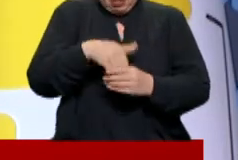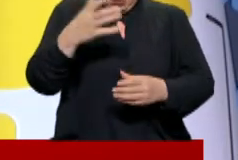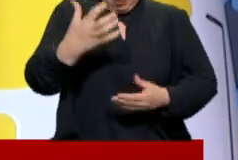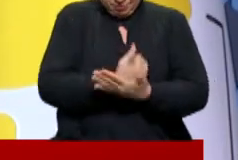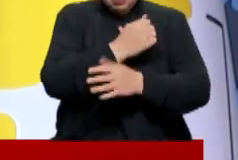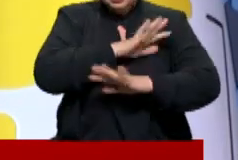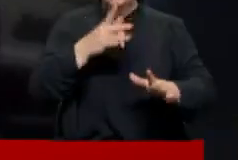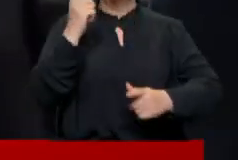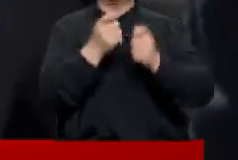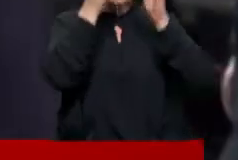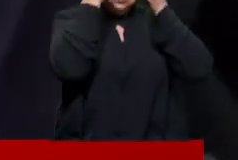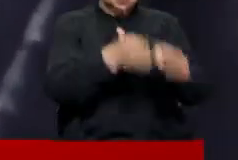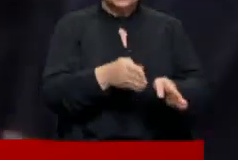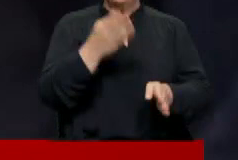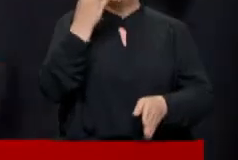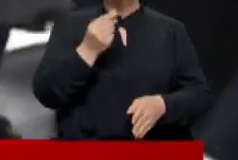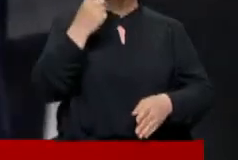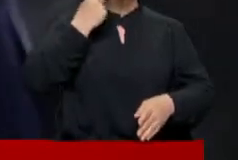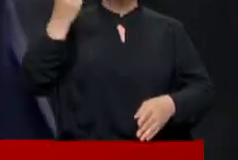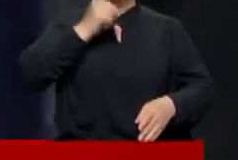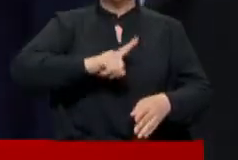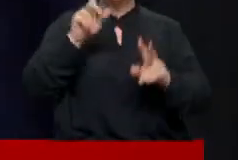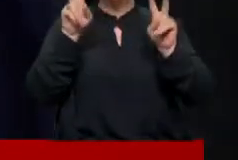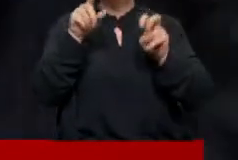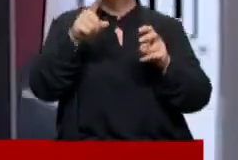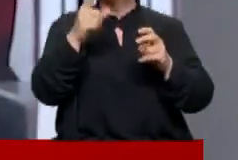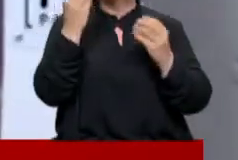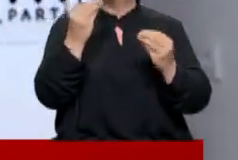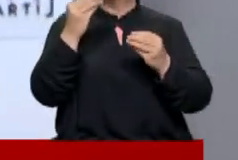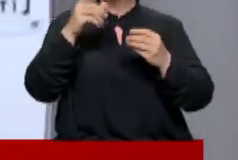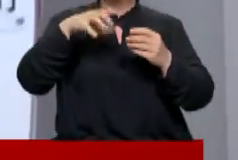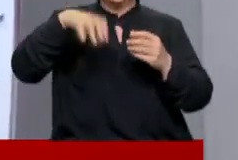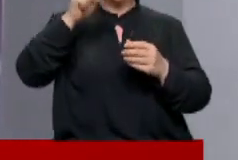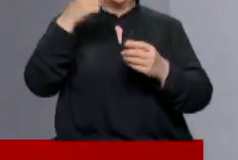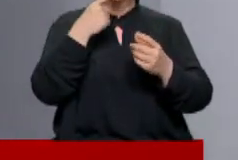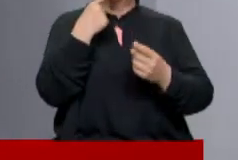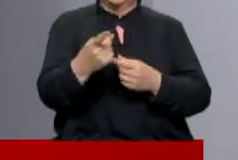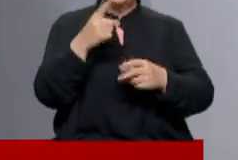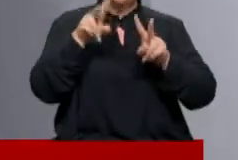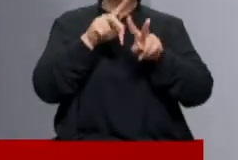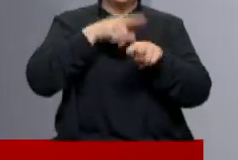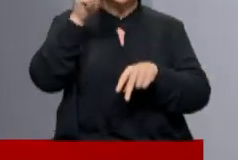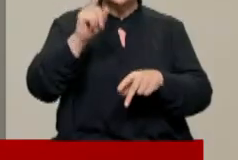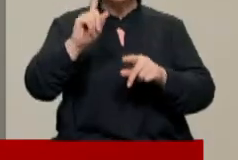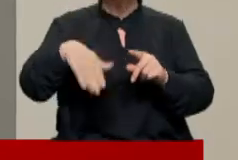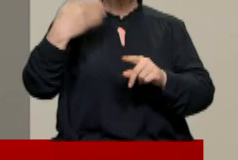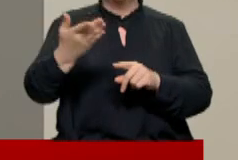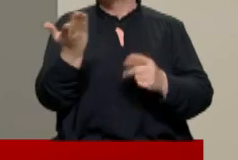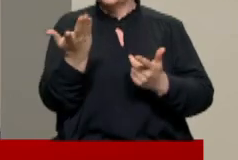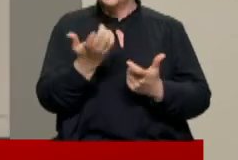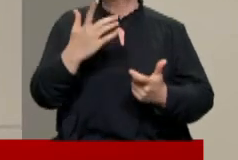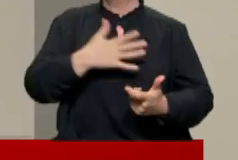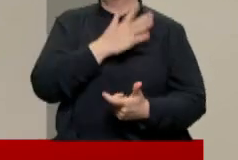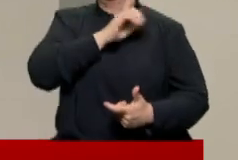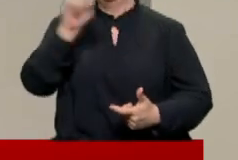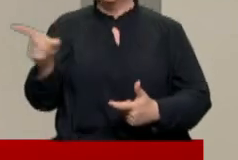sadece görevini yapmalı. Olası Cumhurbaşkanlığı adaylığı konusunda bu mesajı İYİ Parti Genel Merkezi'nde verdi Mansur Yavaş. Bir sonraki durağı da